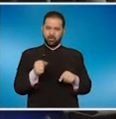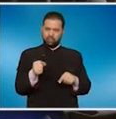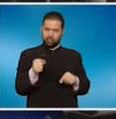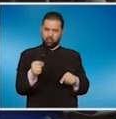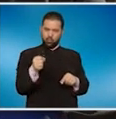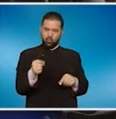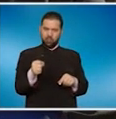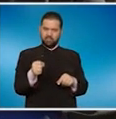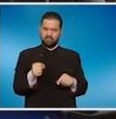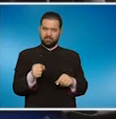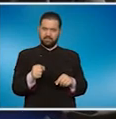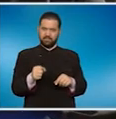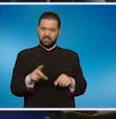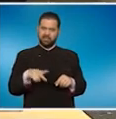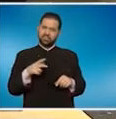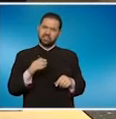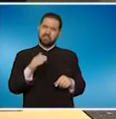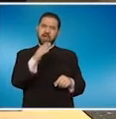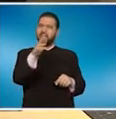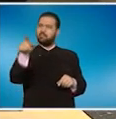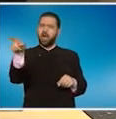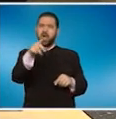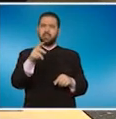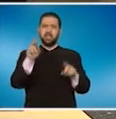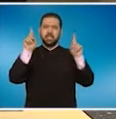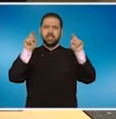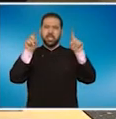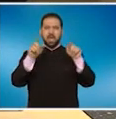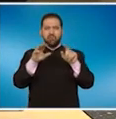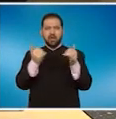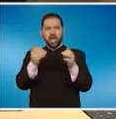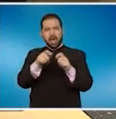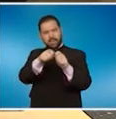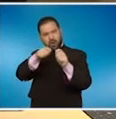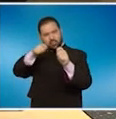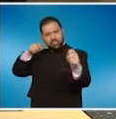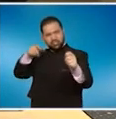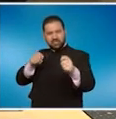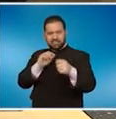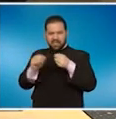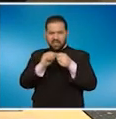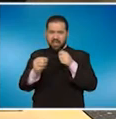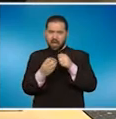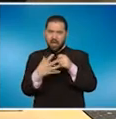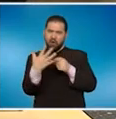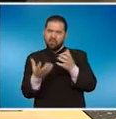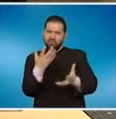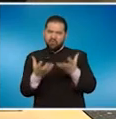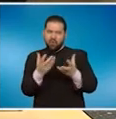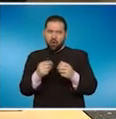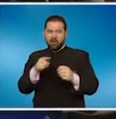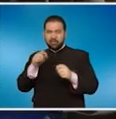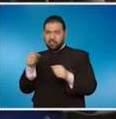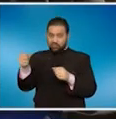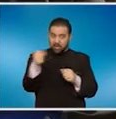cu un scut, și sunt mai departe demoni de diferite tipuri care trag cu săgeți aprinse și toate se rup și se opresc